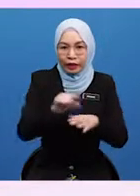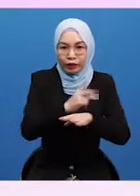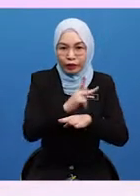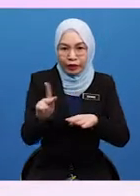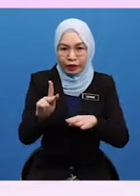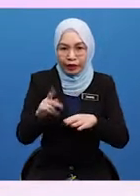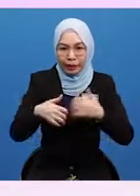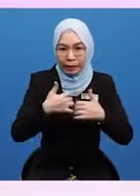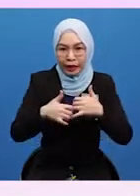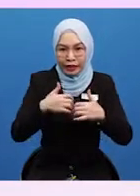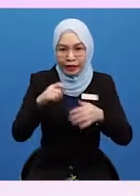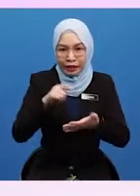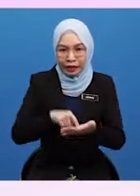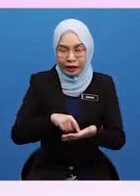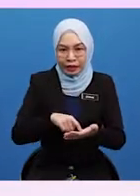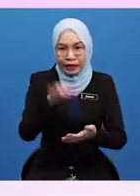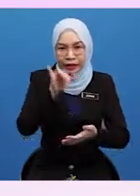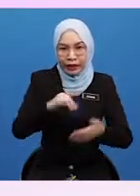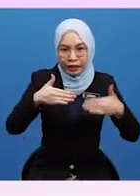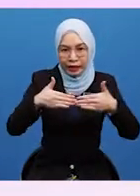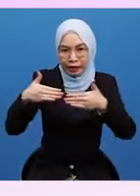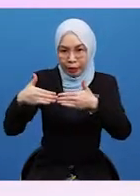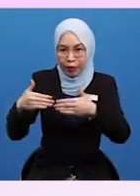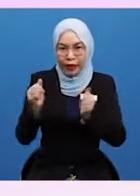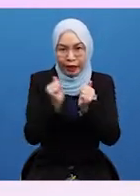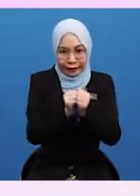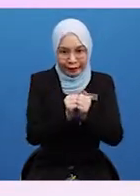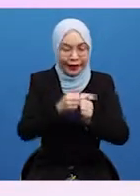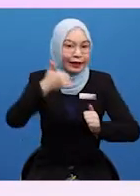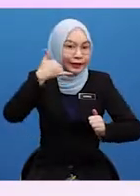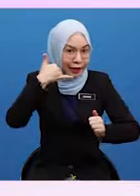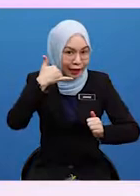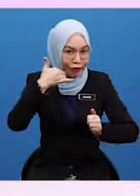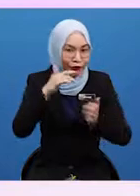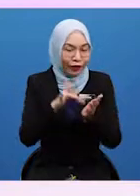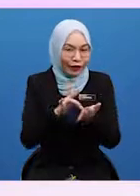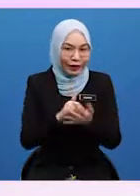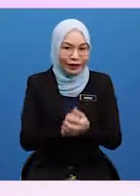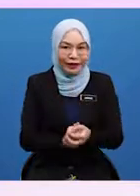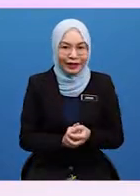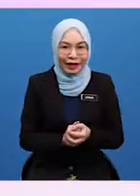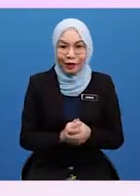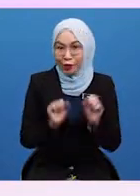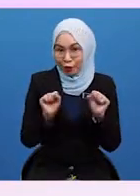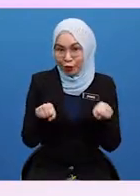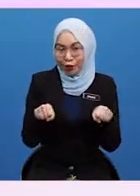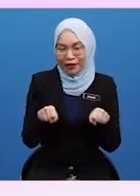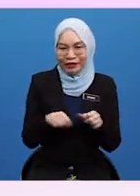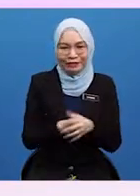disambungkan dengan rangkaian telepon ha canggih tak murid-murid